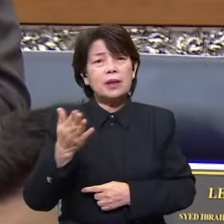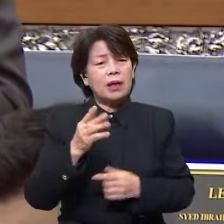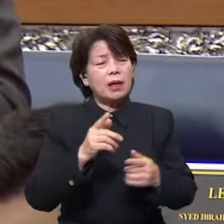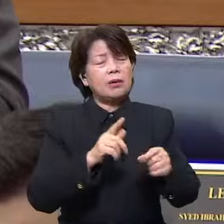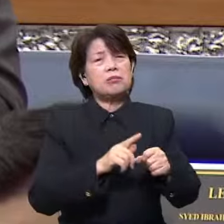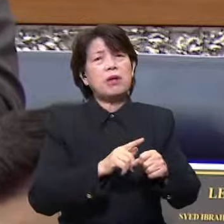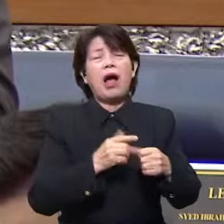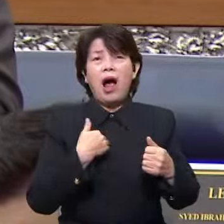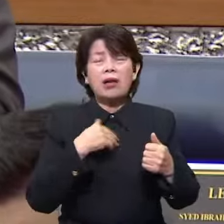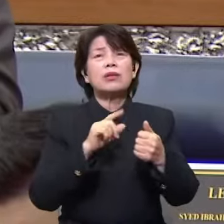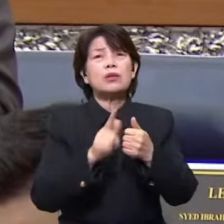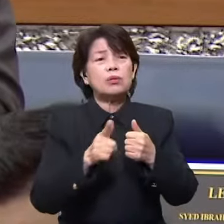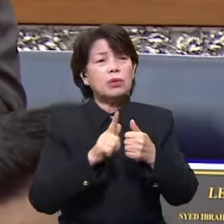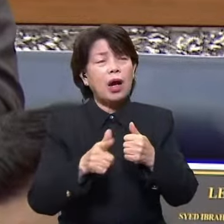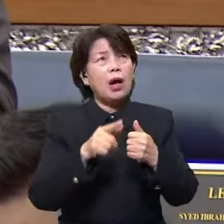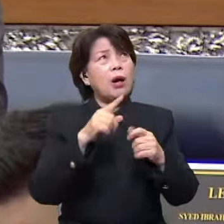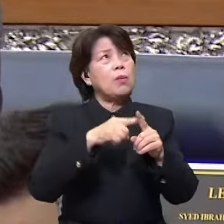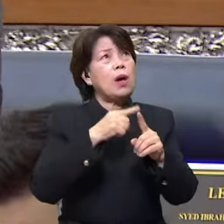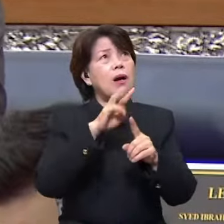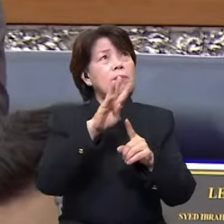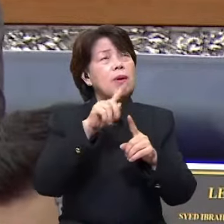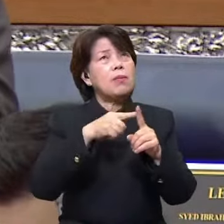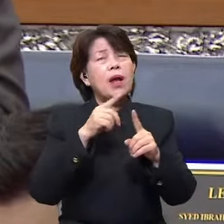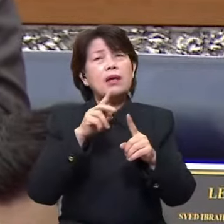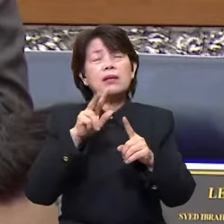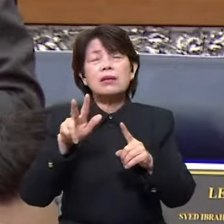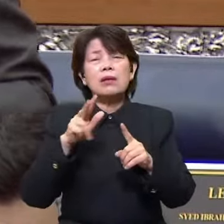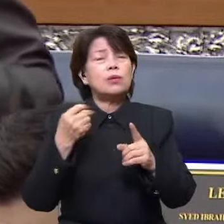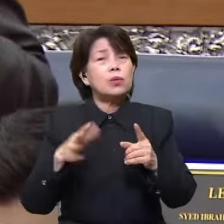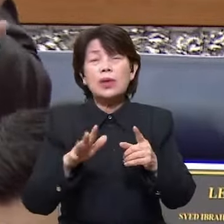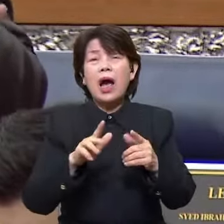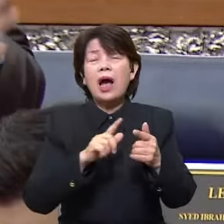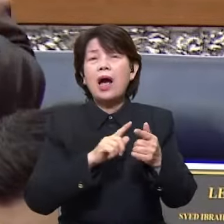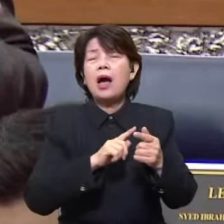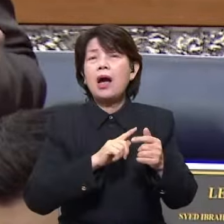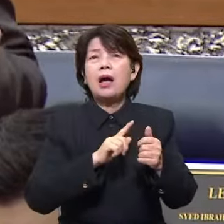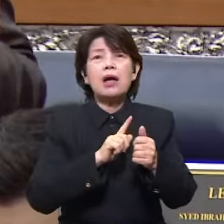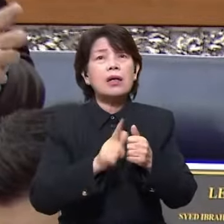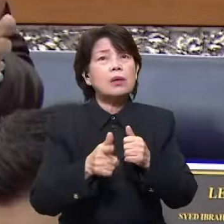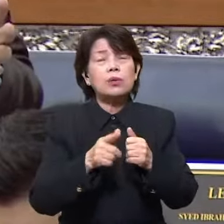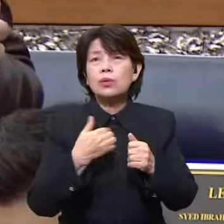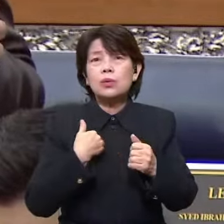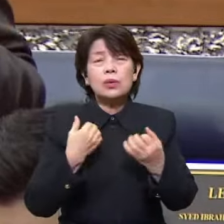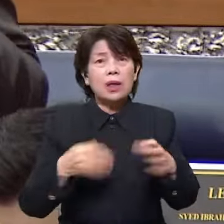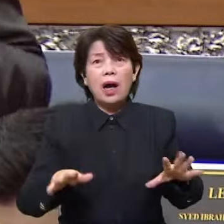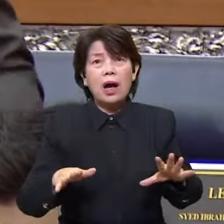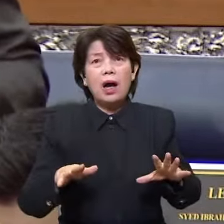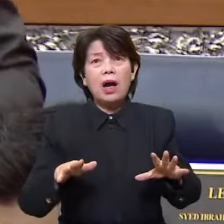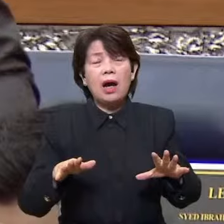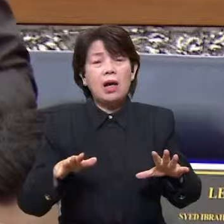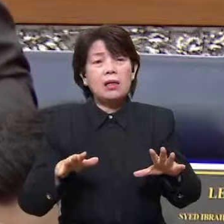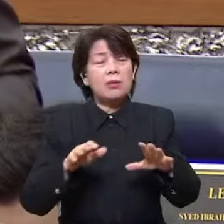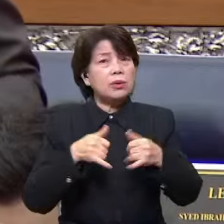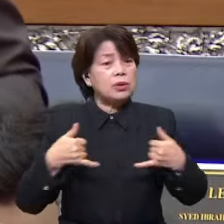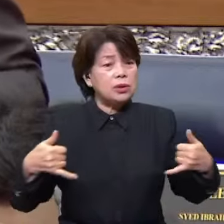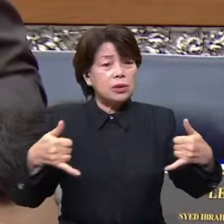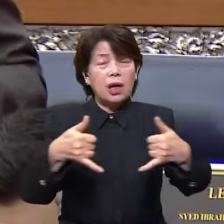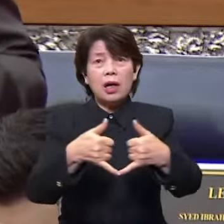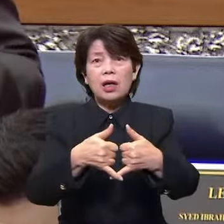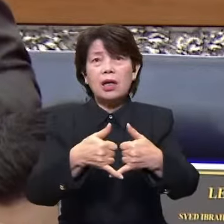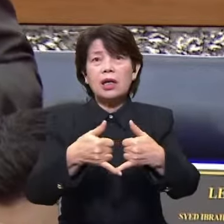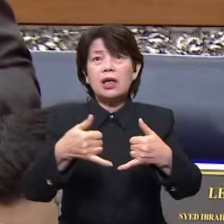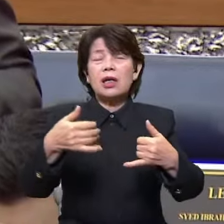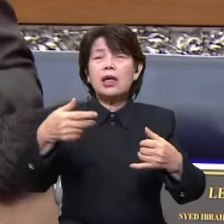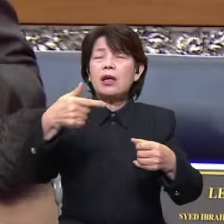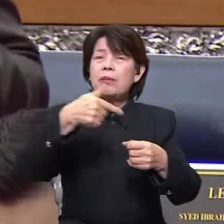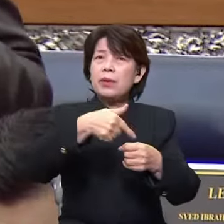kelulusan bulan 3, bulan 4, April, March, dah bagi kelulusan. Tetapi syarikat minyak sampai hari ini masih